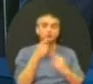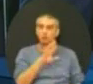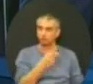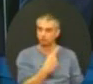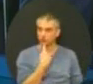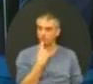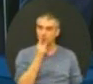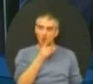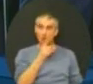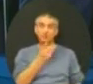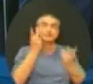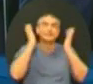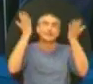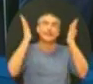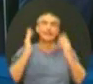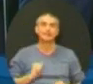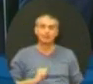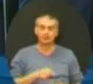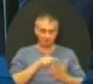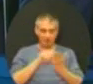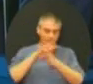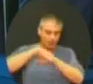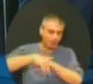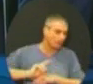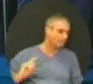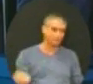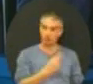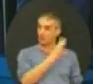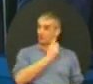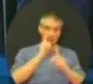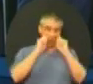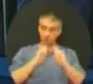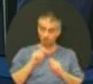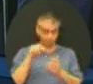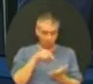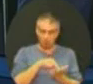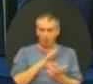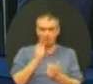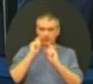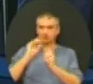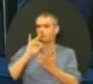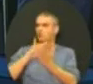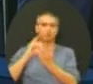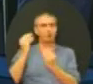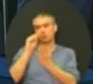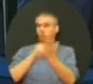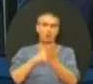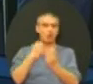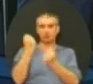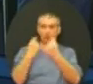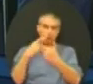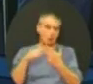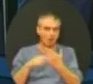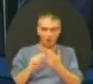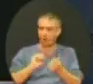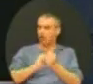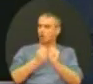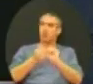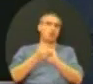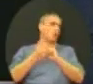האמירה הזו היא קריטית, כי היא מחלחלת בכל דבר. אם אתה לא סומך באירוע הזה, למה שתסמוך על דוח תנועה, או